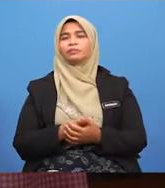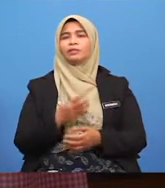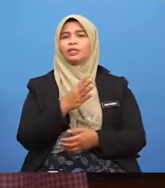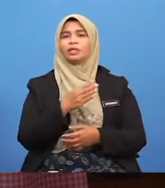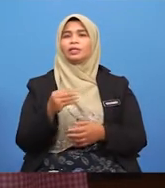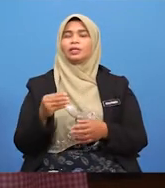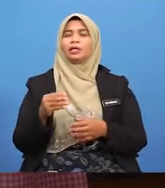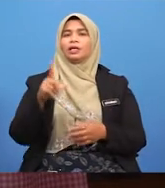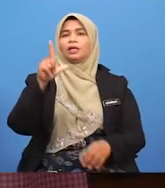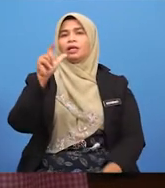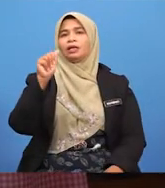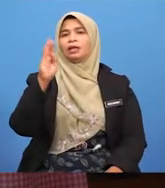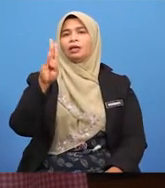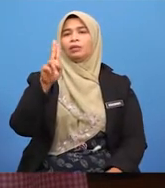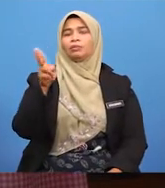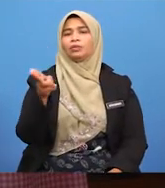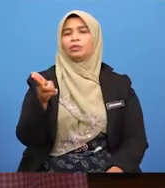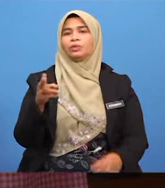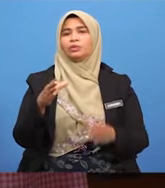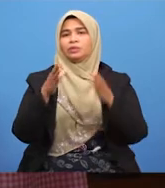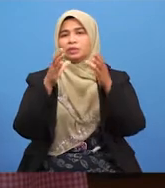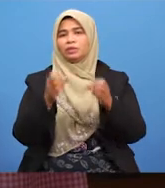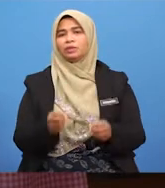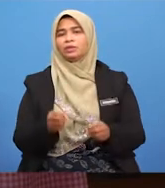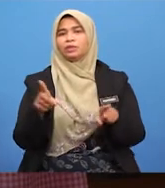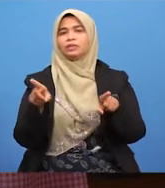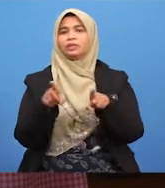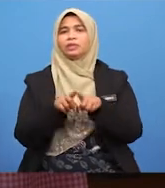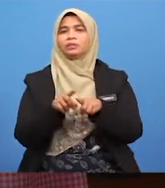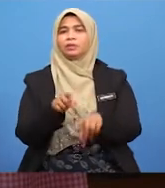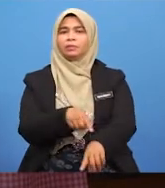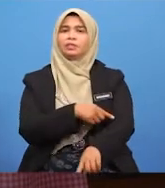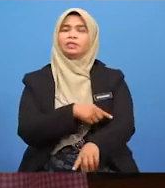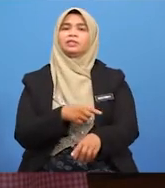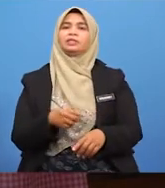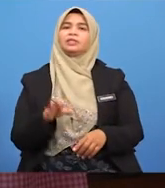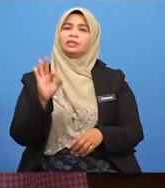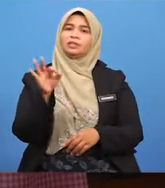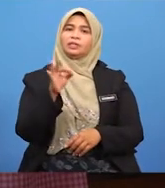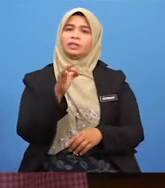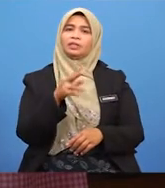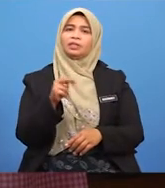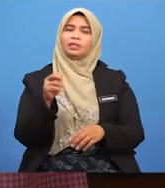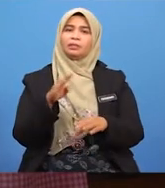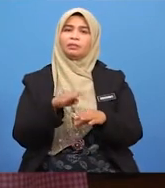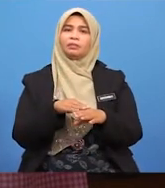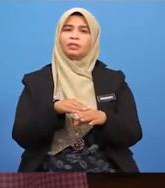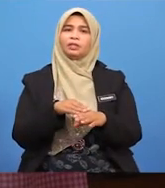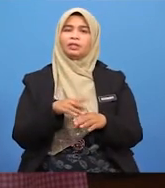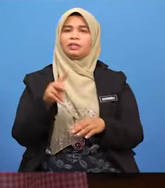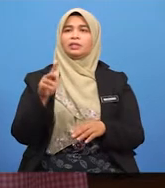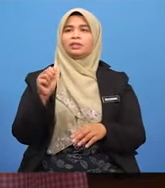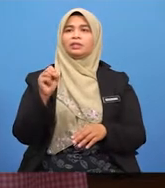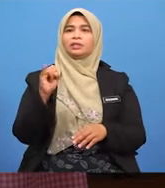dan labuh seluas sama panjang jahitan pada casing